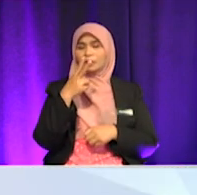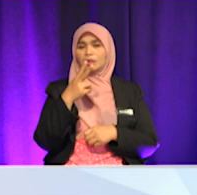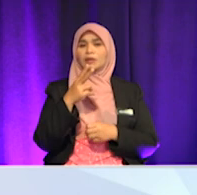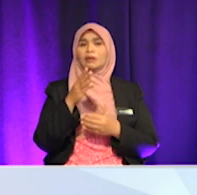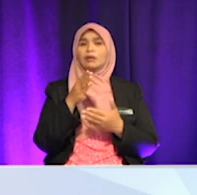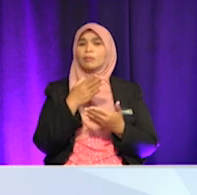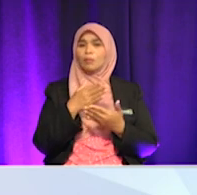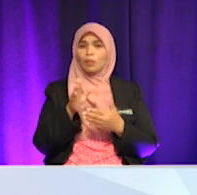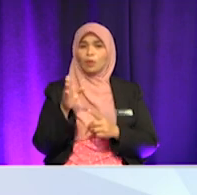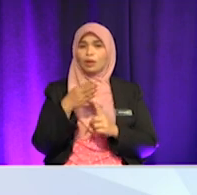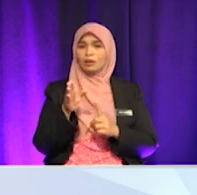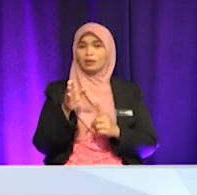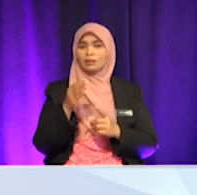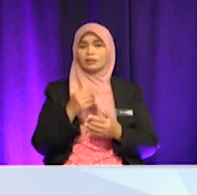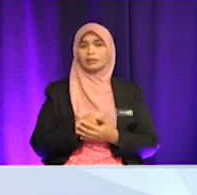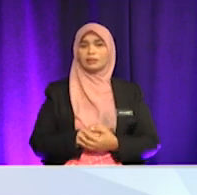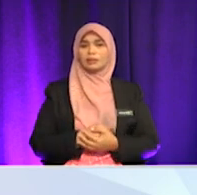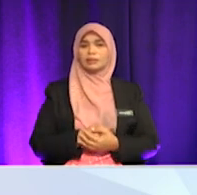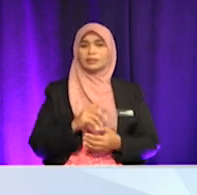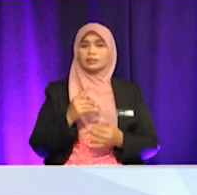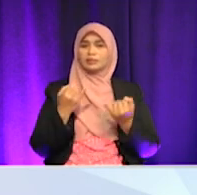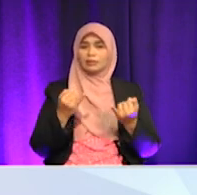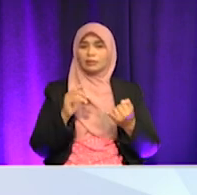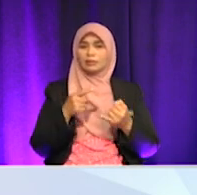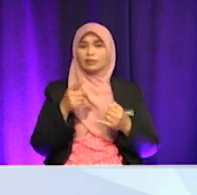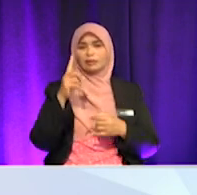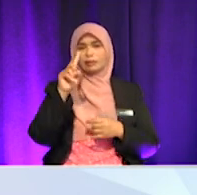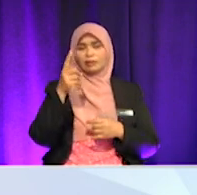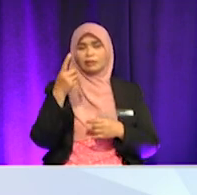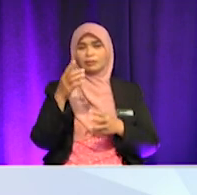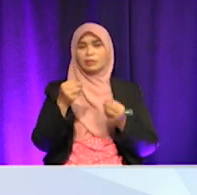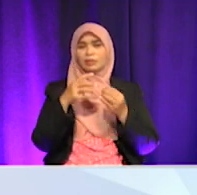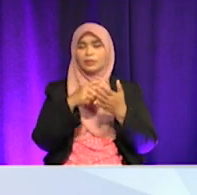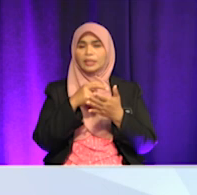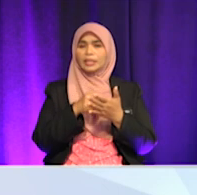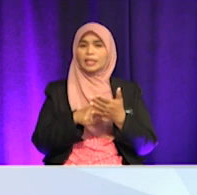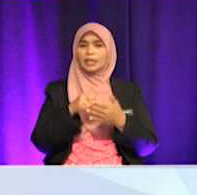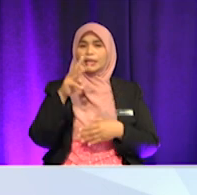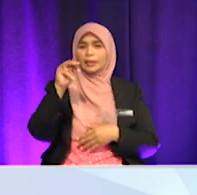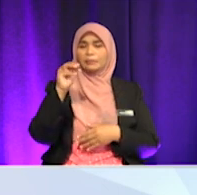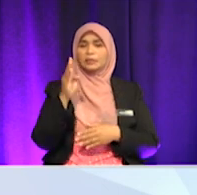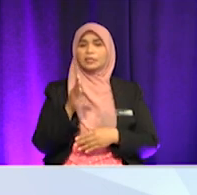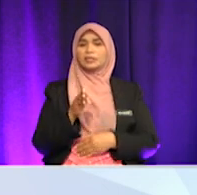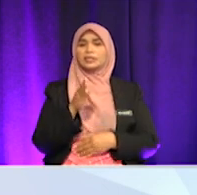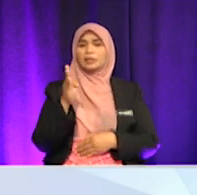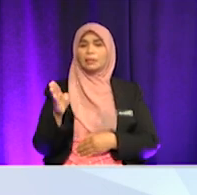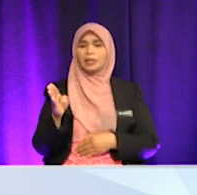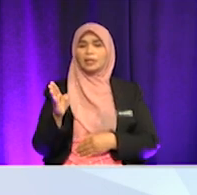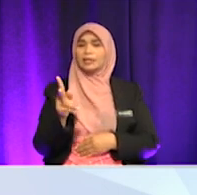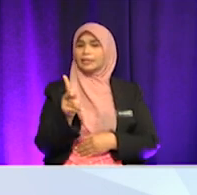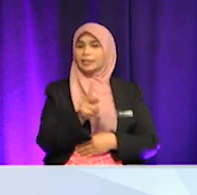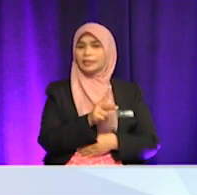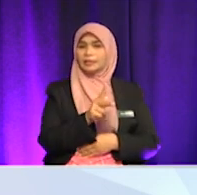nilai 2M. Baik. Sebab sekarang ni kita nak hanya nilai M tu di sebelah satu belah sahaja, iaitu sebelah